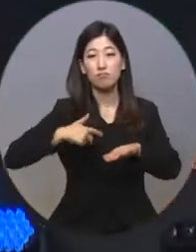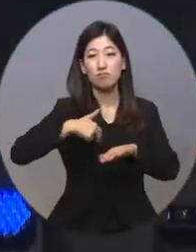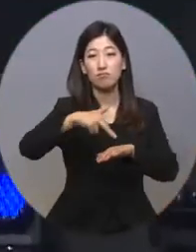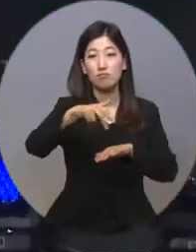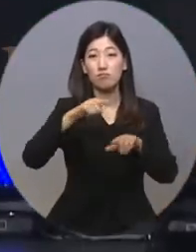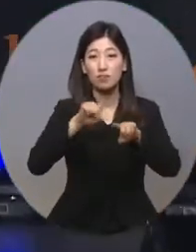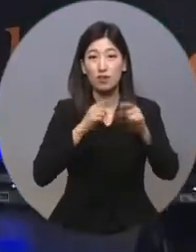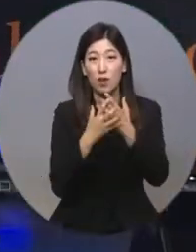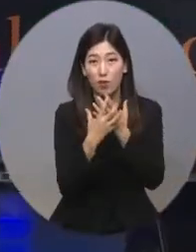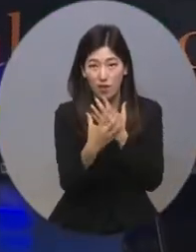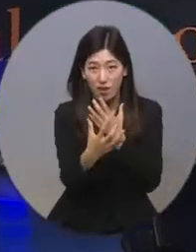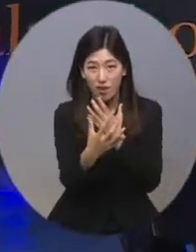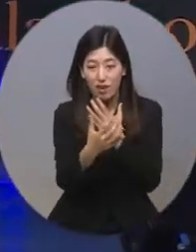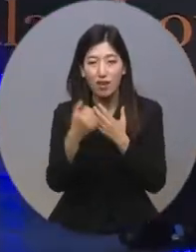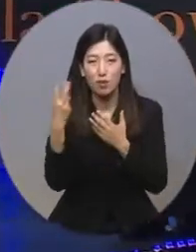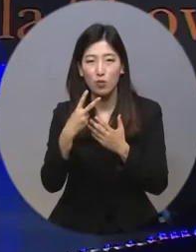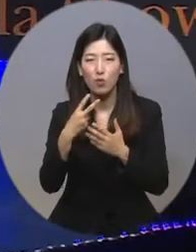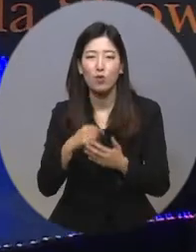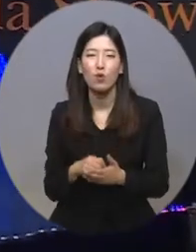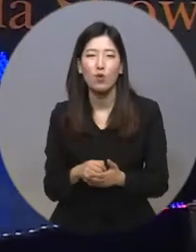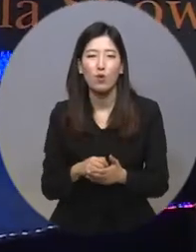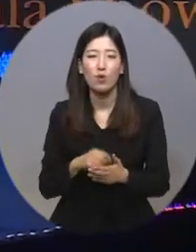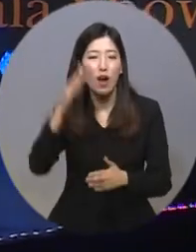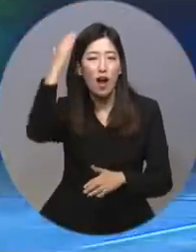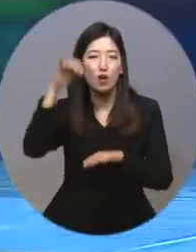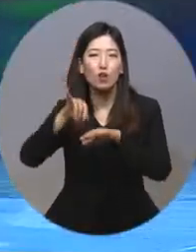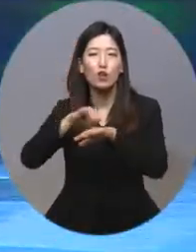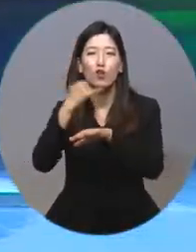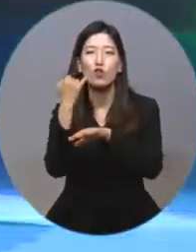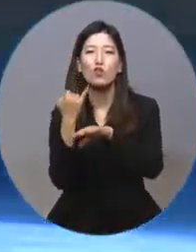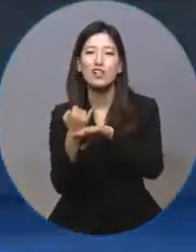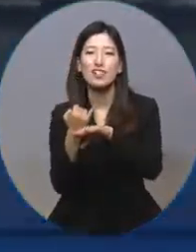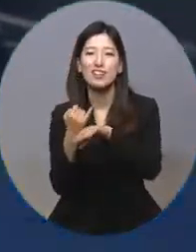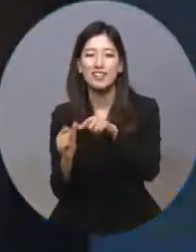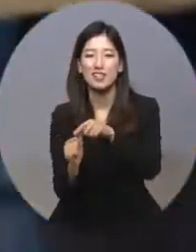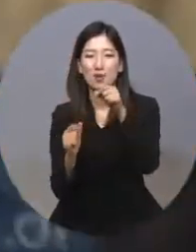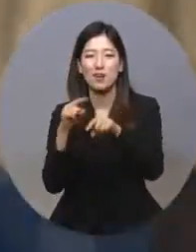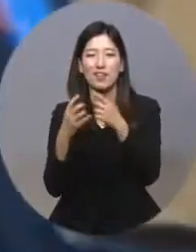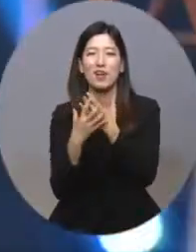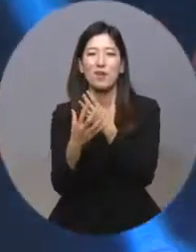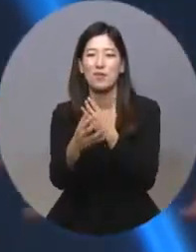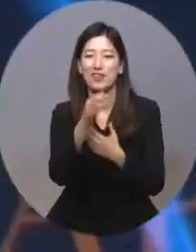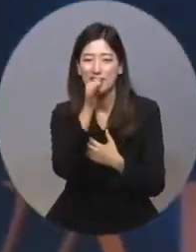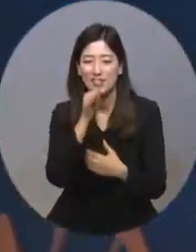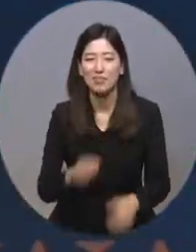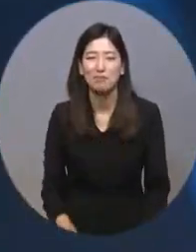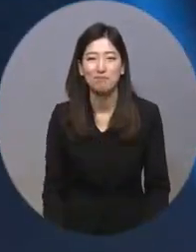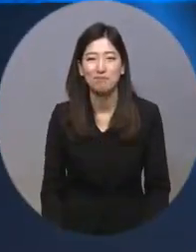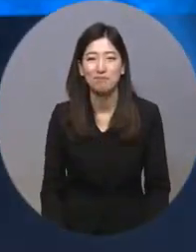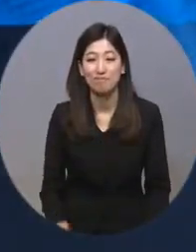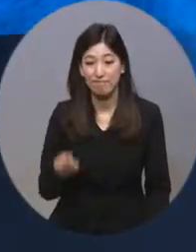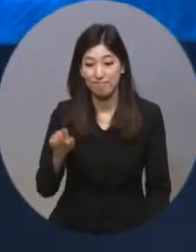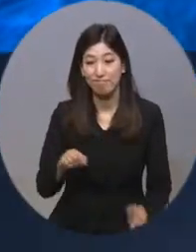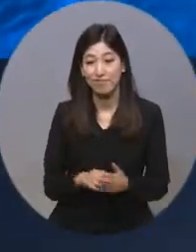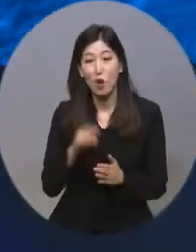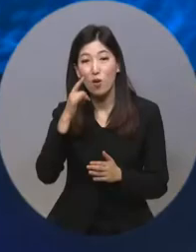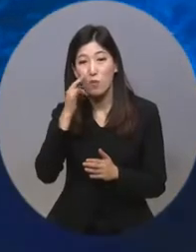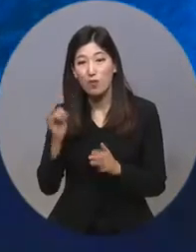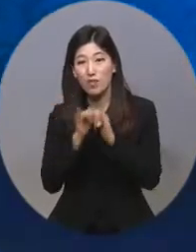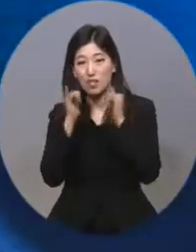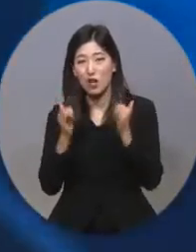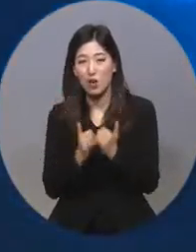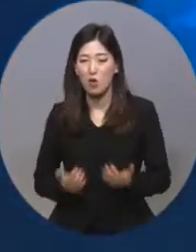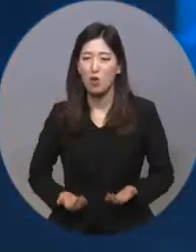선발대회를 개최했습니다. 이날 행사는 어머니들의 사회적 봉사활동 기회를 제공하고 이웃에 대한